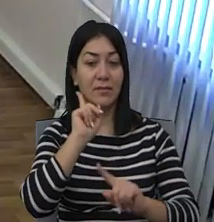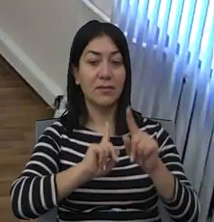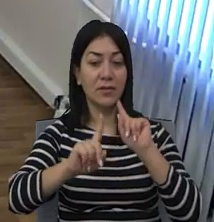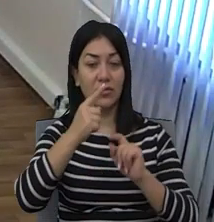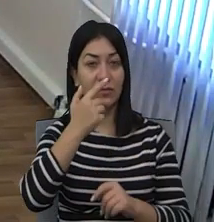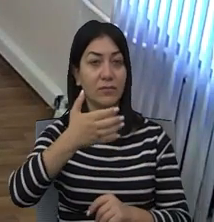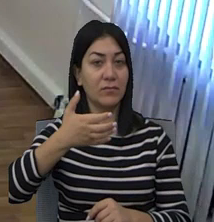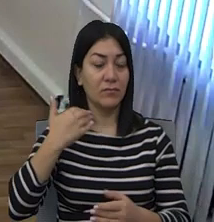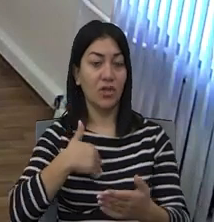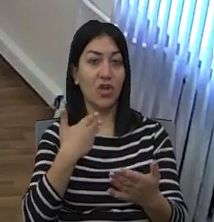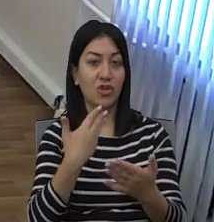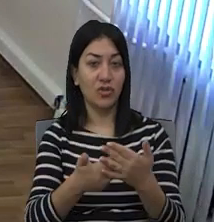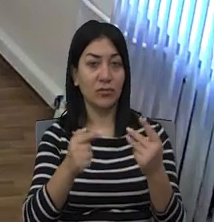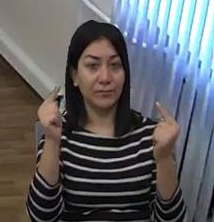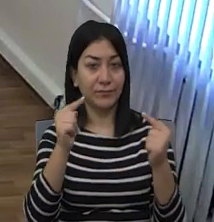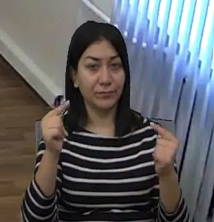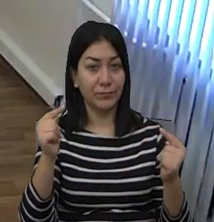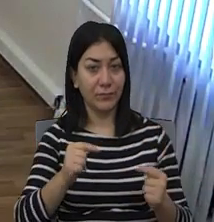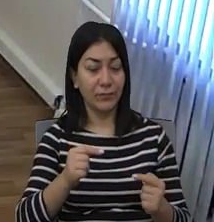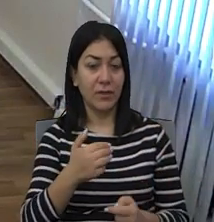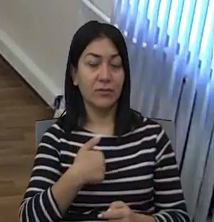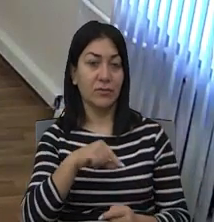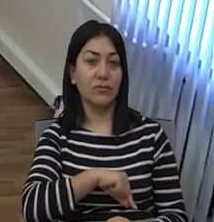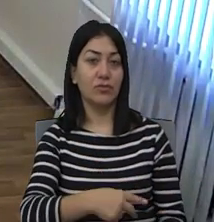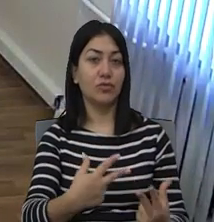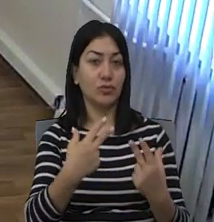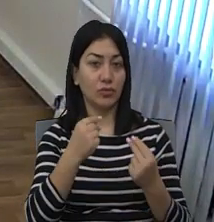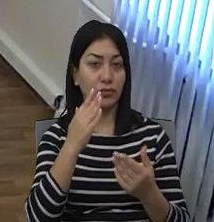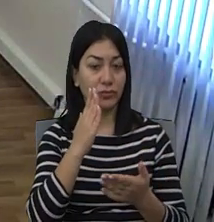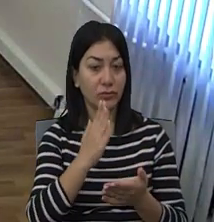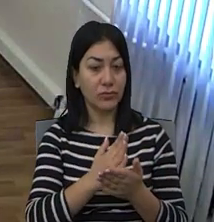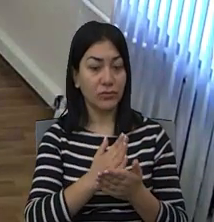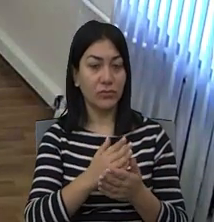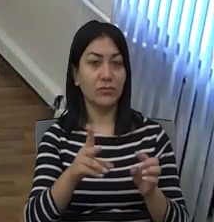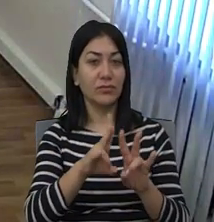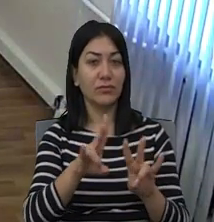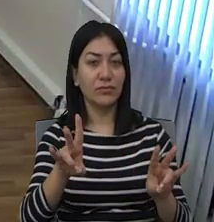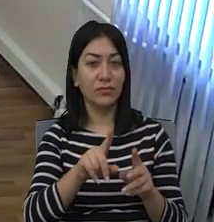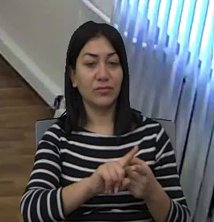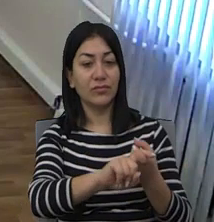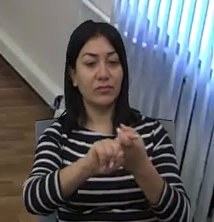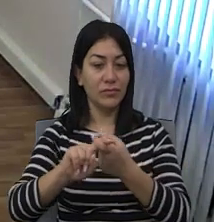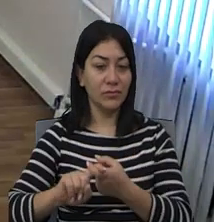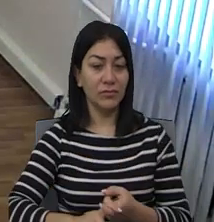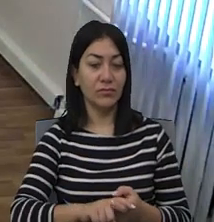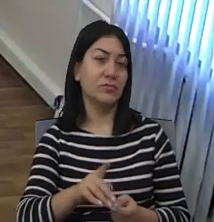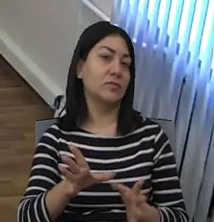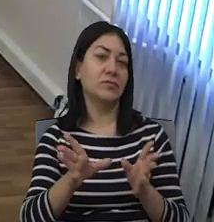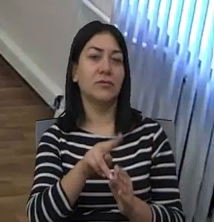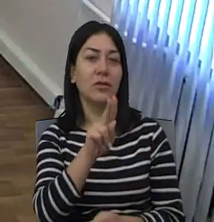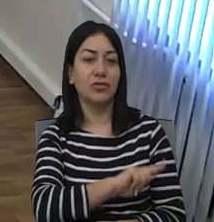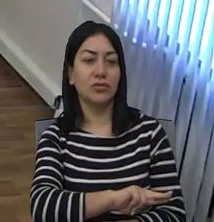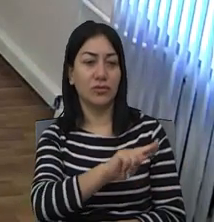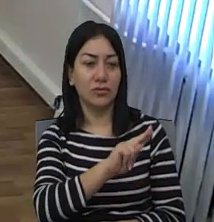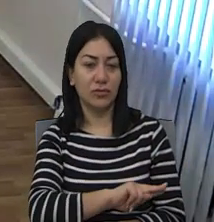գտած առաջարկությունների, մենք հուսով ենք, որ այդ միջգերատեսչական համագործակցությունը